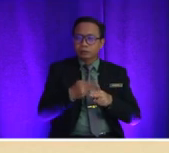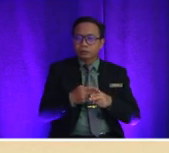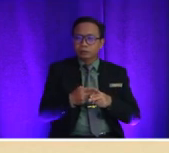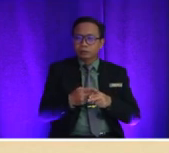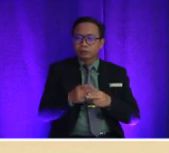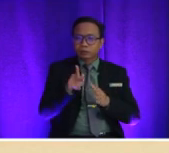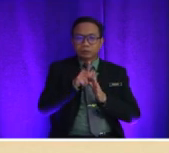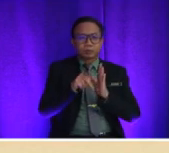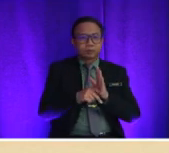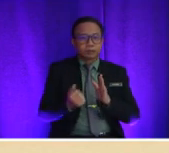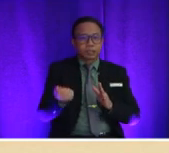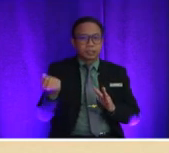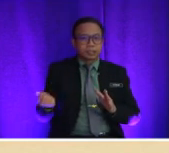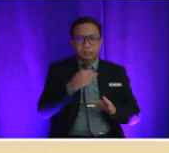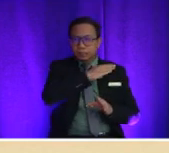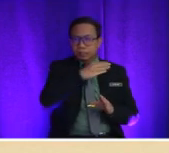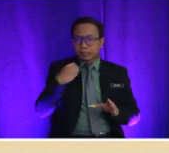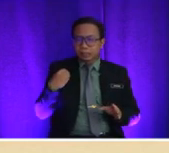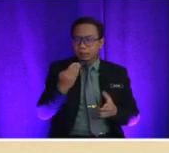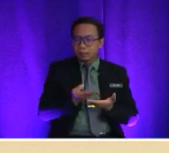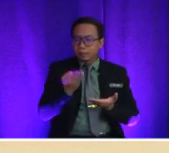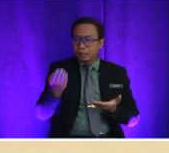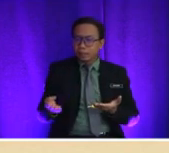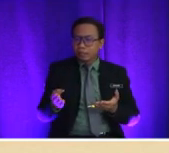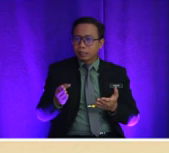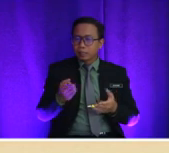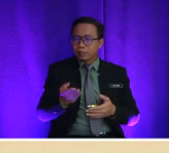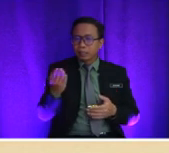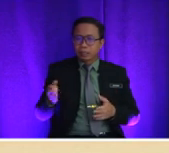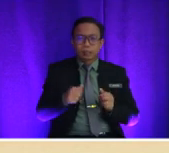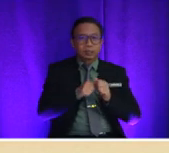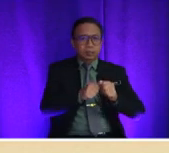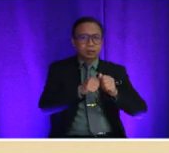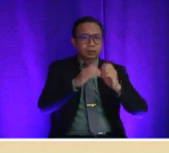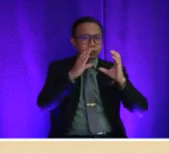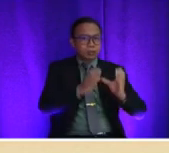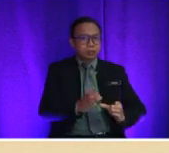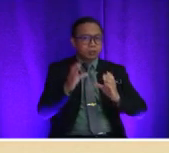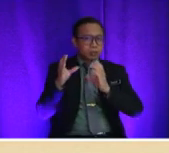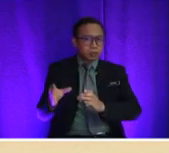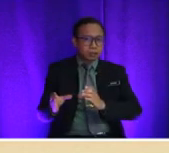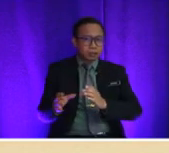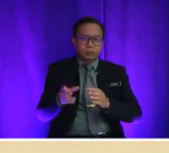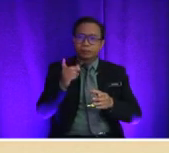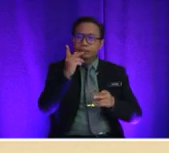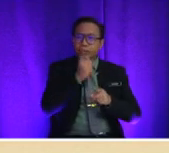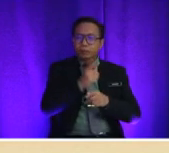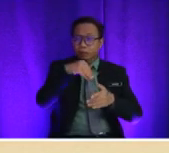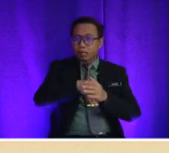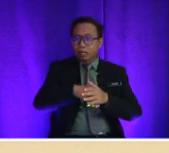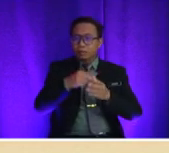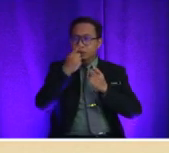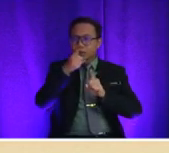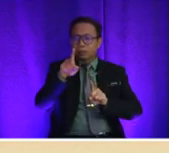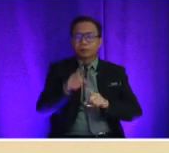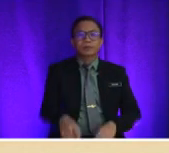peralatan dan bahan tersebut mengikut kategori yang betul dalam ruang jawaban Oke di